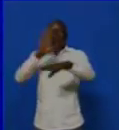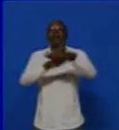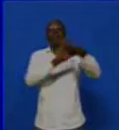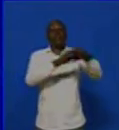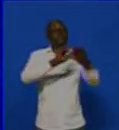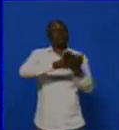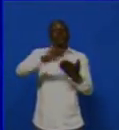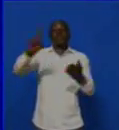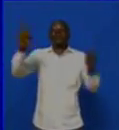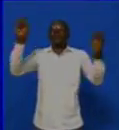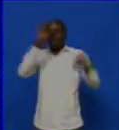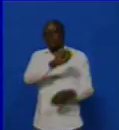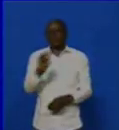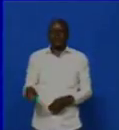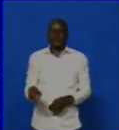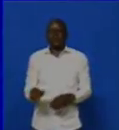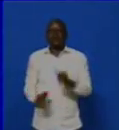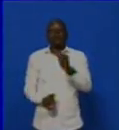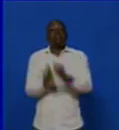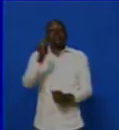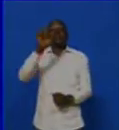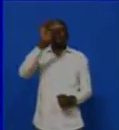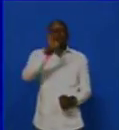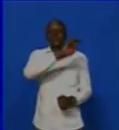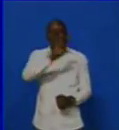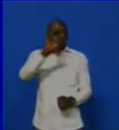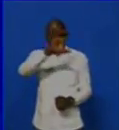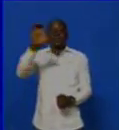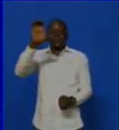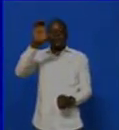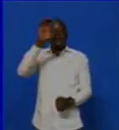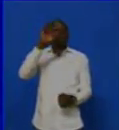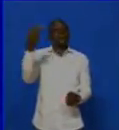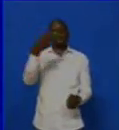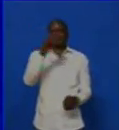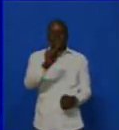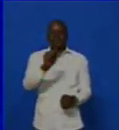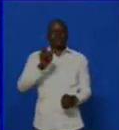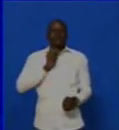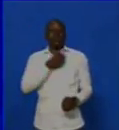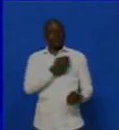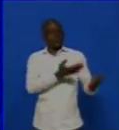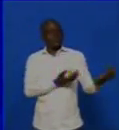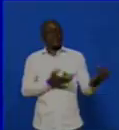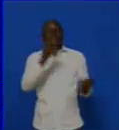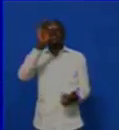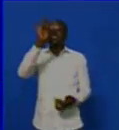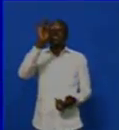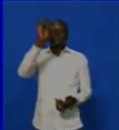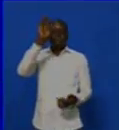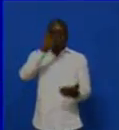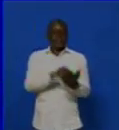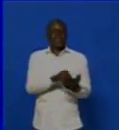Ouagadougou. Sur près de 6700 hectares cette année, nous attendons au minimum 6 000 tonnes à 10 000